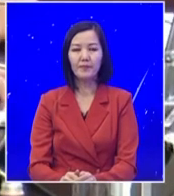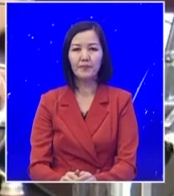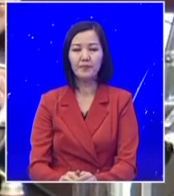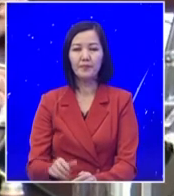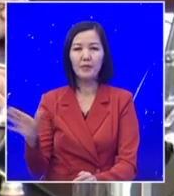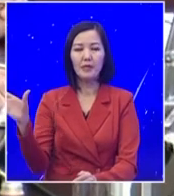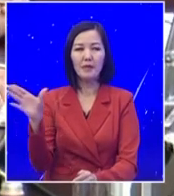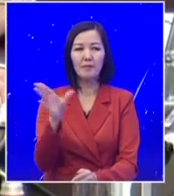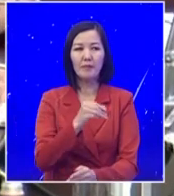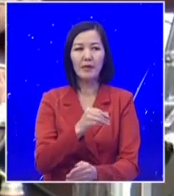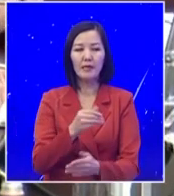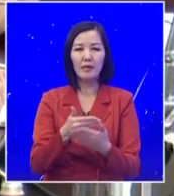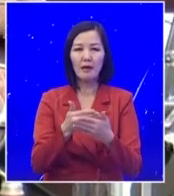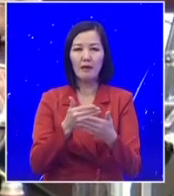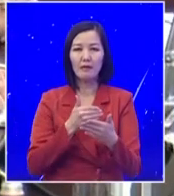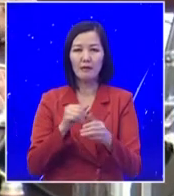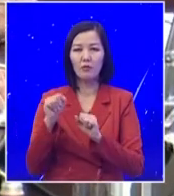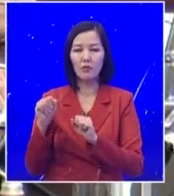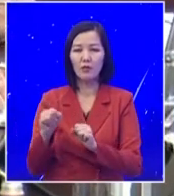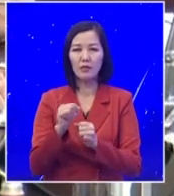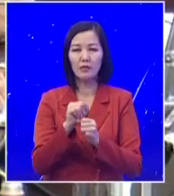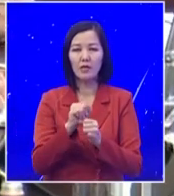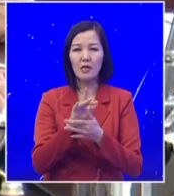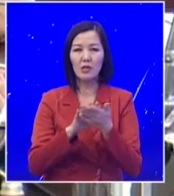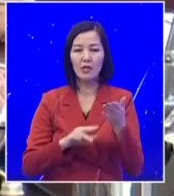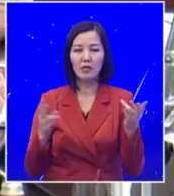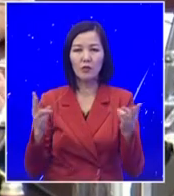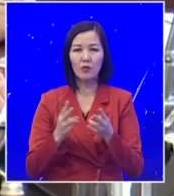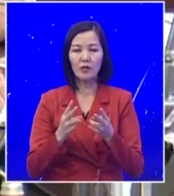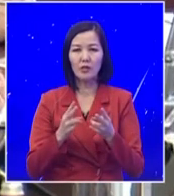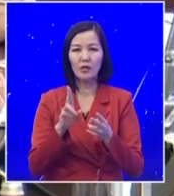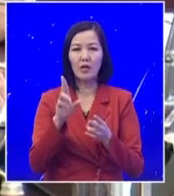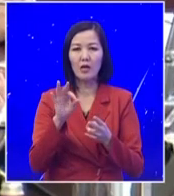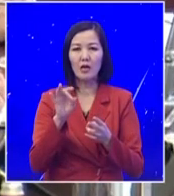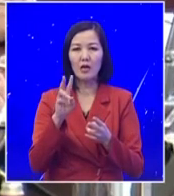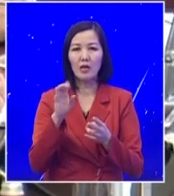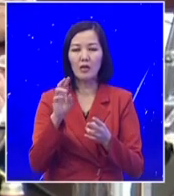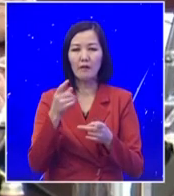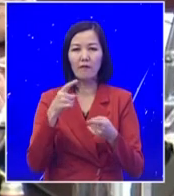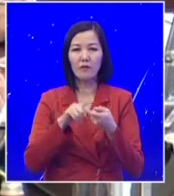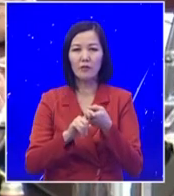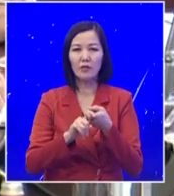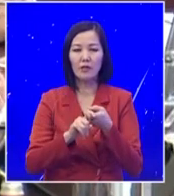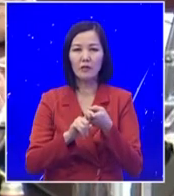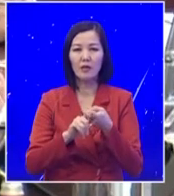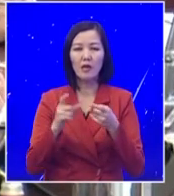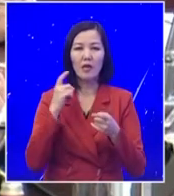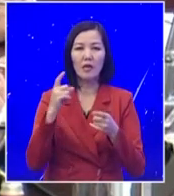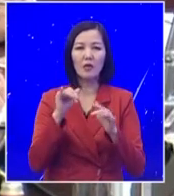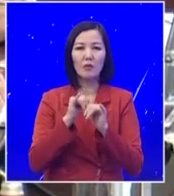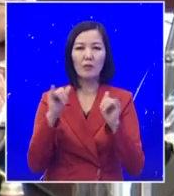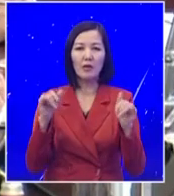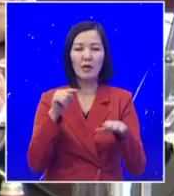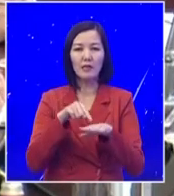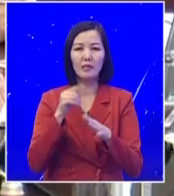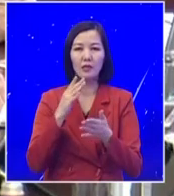Барлық алдын ала шараларды жалғастыру қажет. Коронавирустың таралуы әлемдік экономика үлкен әсер етуде. Атап айтқанда,